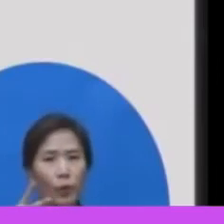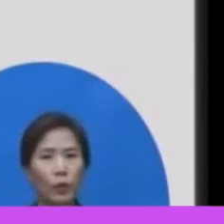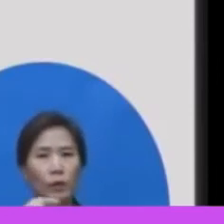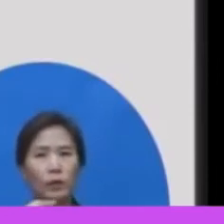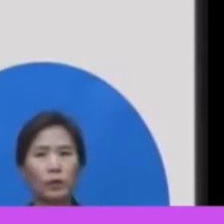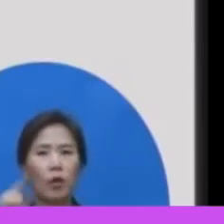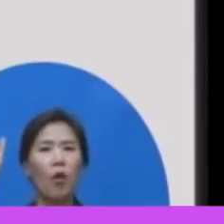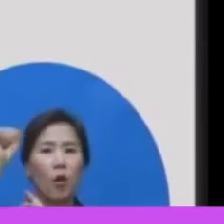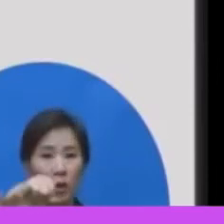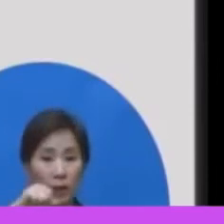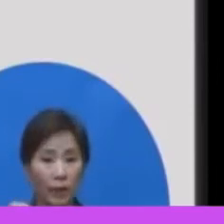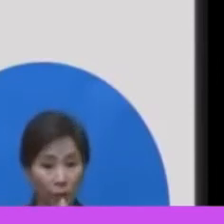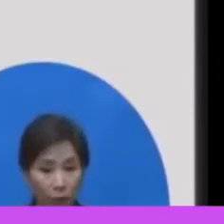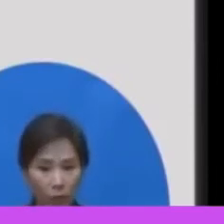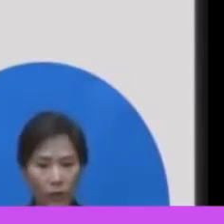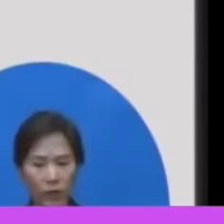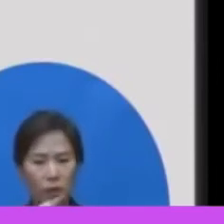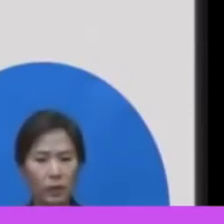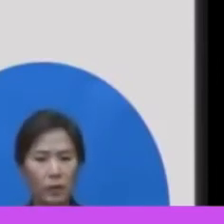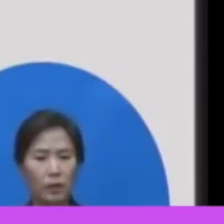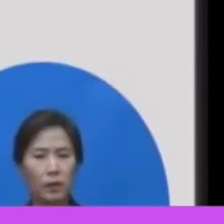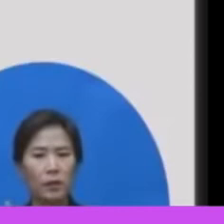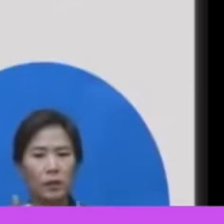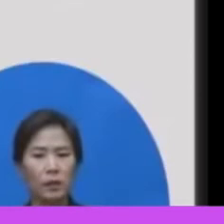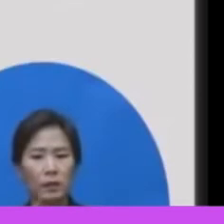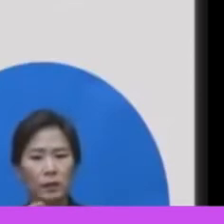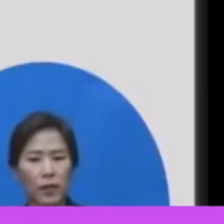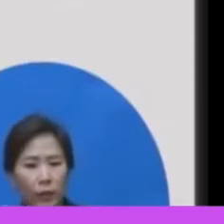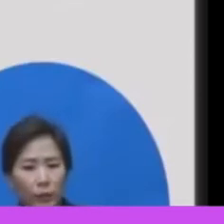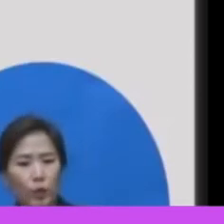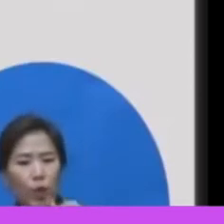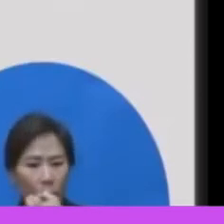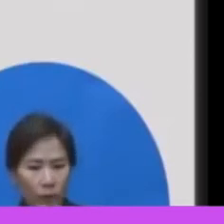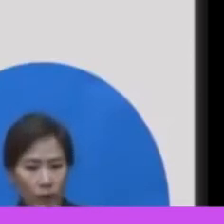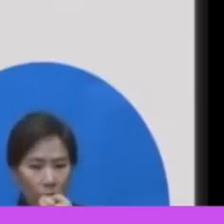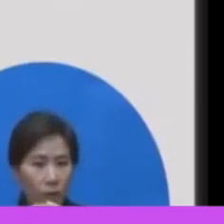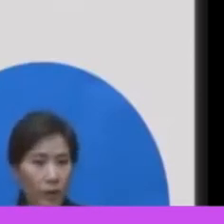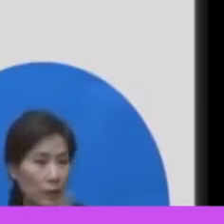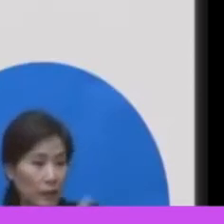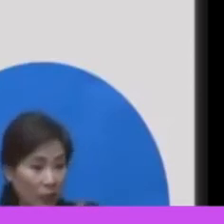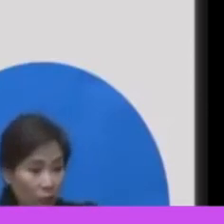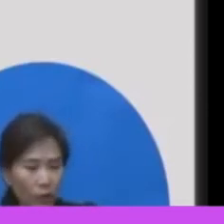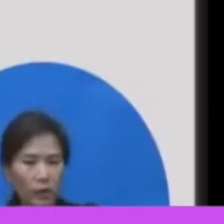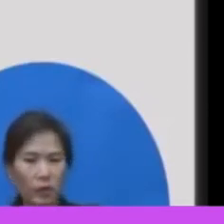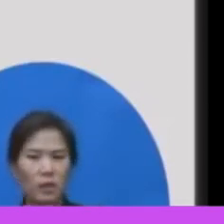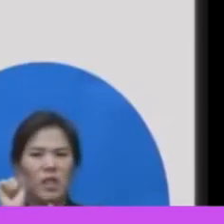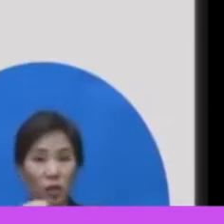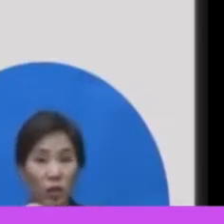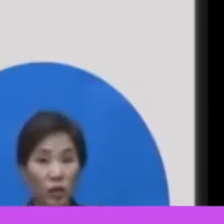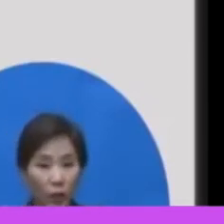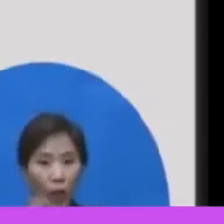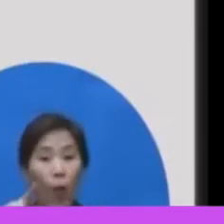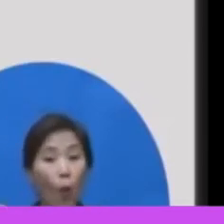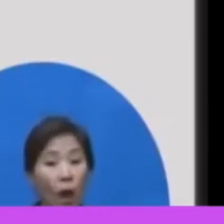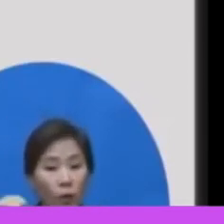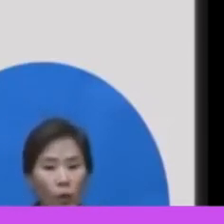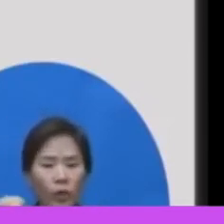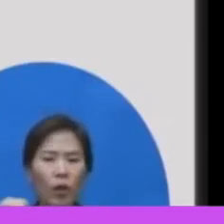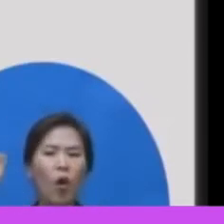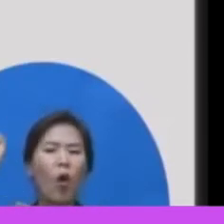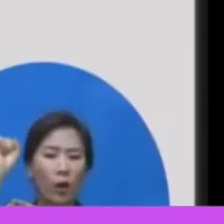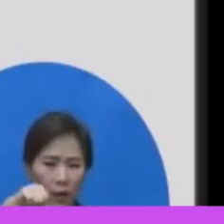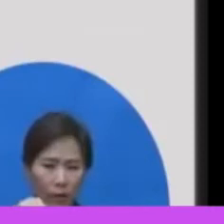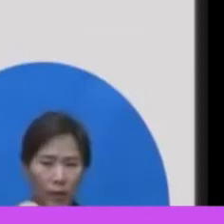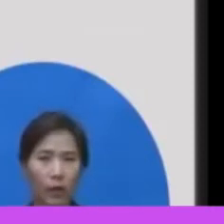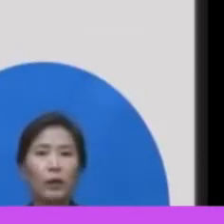자에게 조합원의 자격을 인정하고 이들이 노동조합 활동을 지원하는 것과 동일한 결과를 초래해서